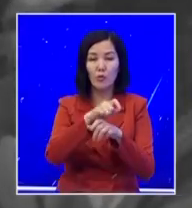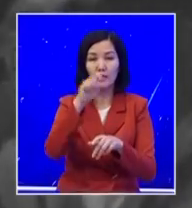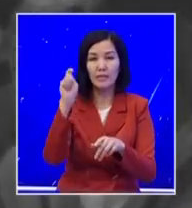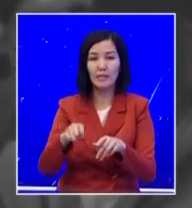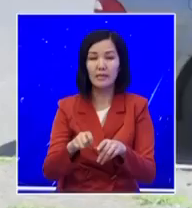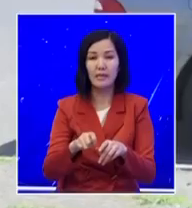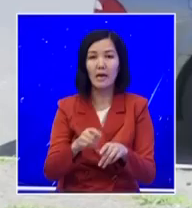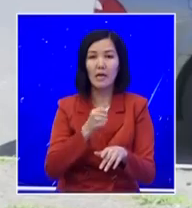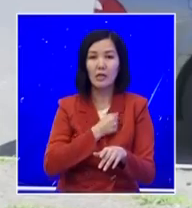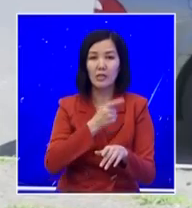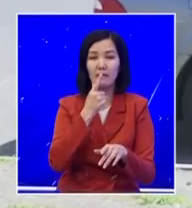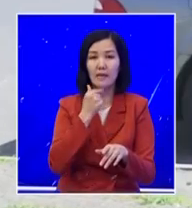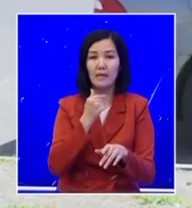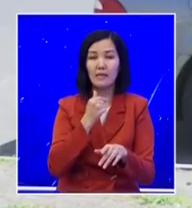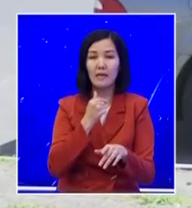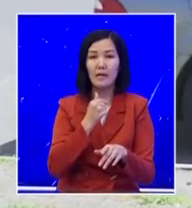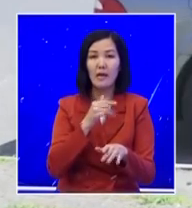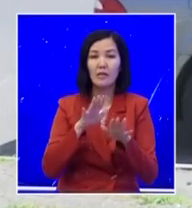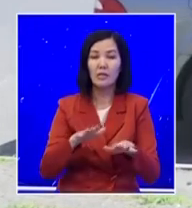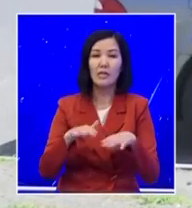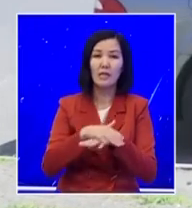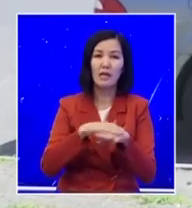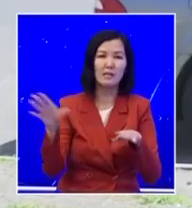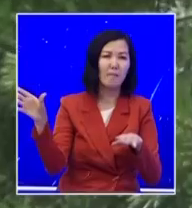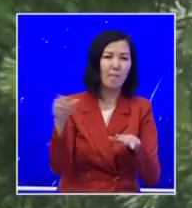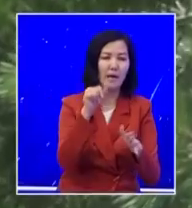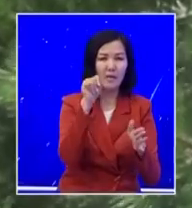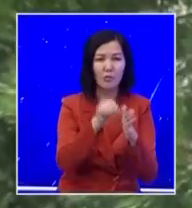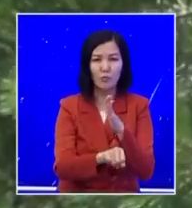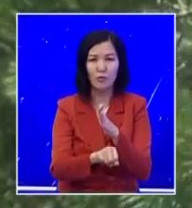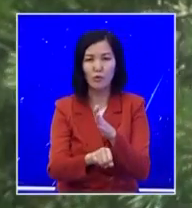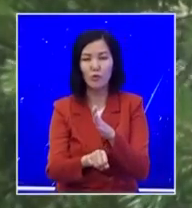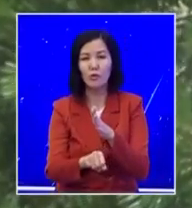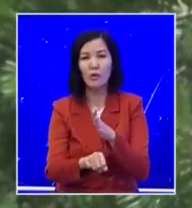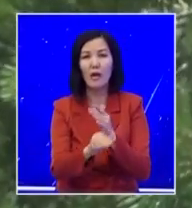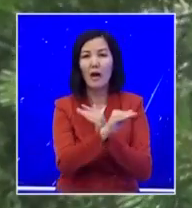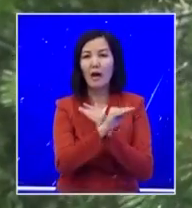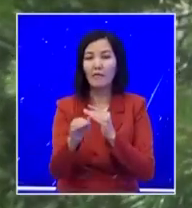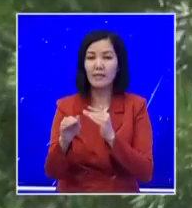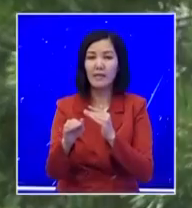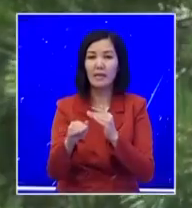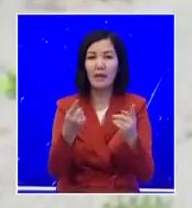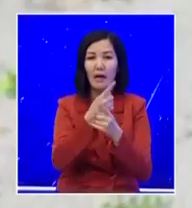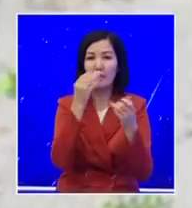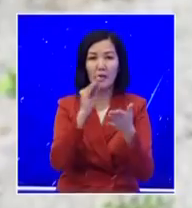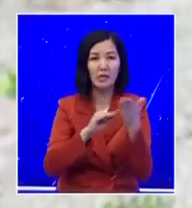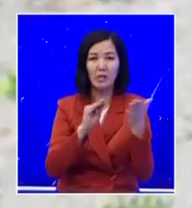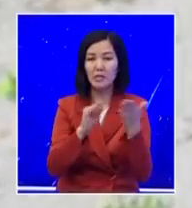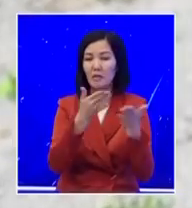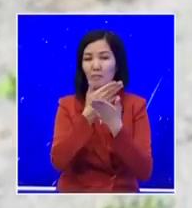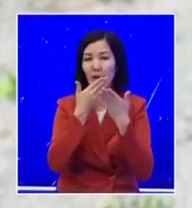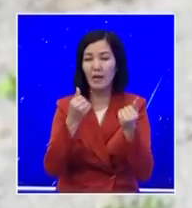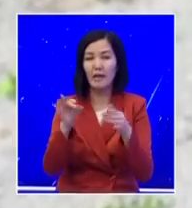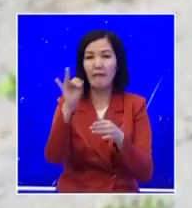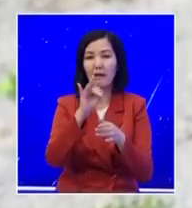большевиктер жергілікті тұрғындардың бірін қалдырмай өлтірген көрінеді. Алайда ресми ешбір жерде бұл туралы ақпарат жоқ. Сондай-ақ кейбір